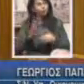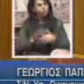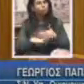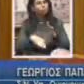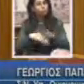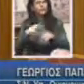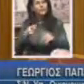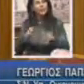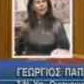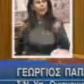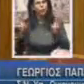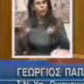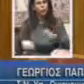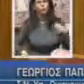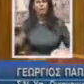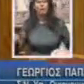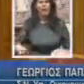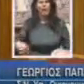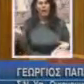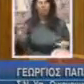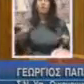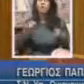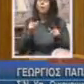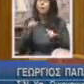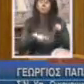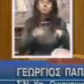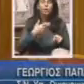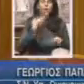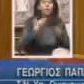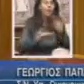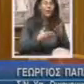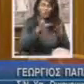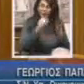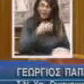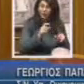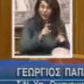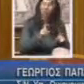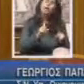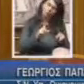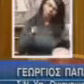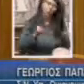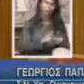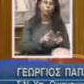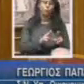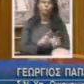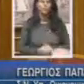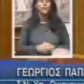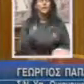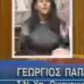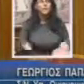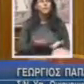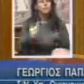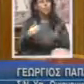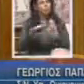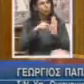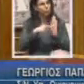πρόγραμμα περιορισμού της σπατάλης και όσων δαπανών δεν ανταποκρίνονται σε πραγματικές ανάγκες των πολιτών και της χώρας. Ήδη έχουμε προγραμματίσει